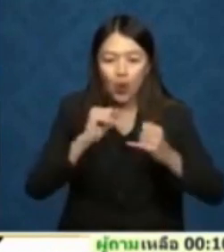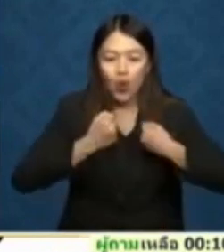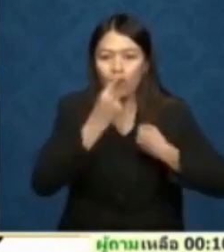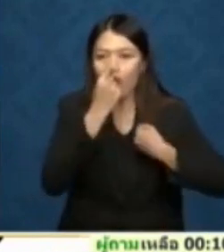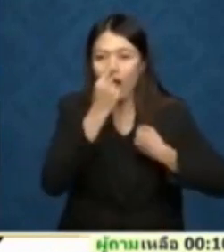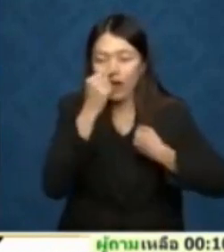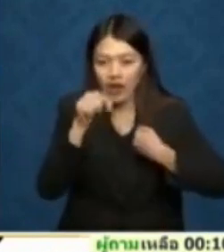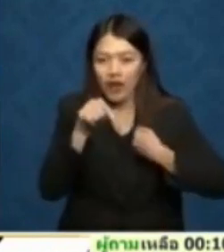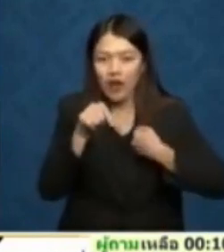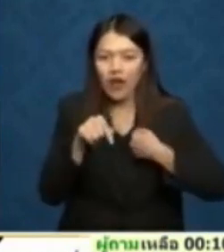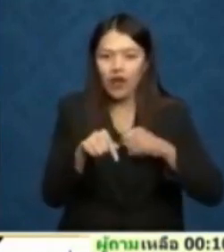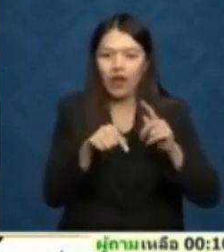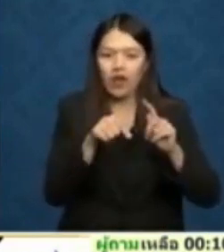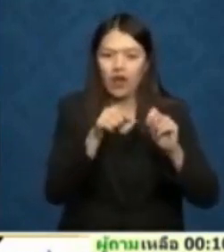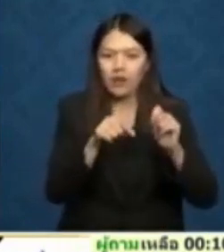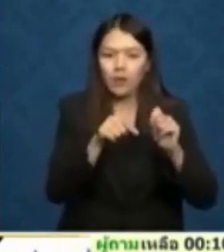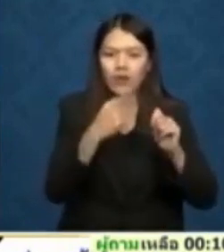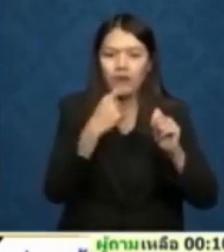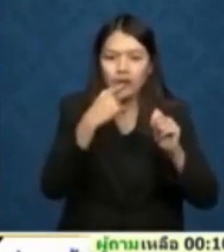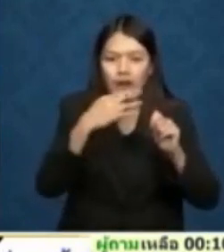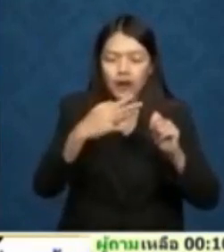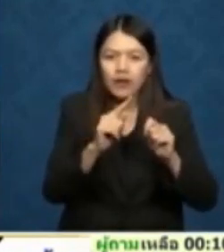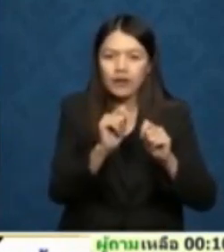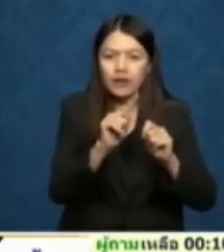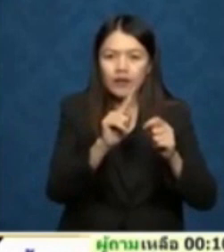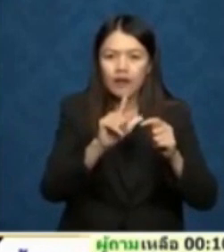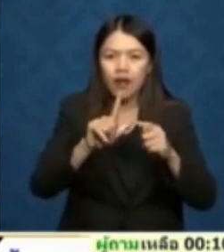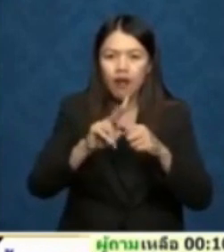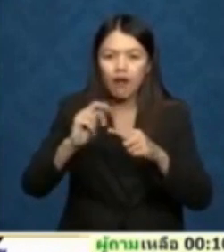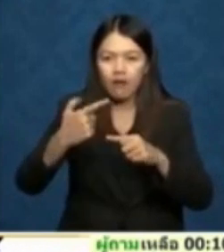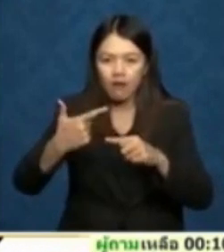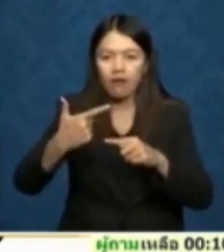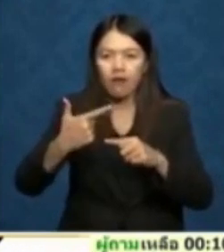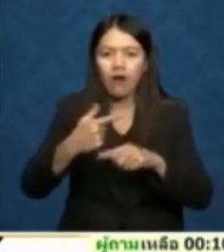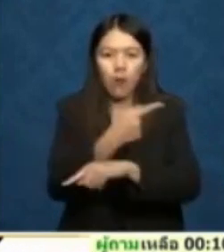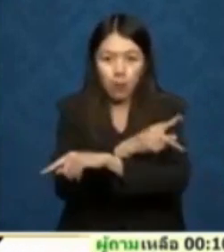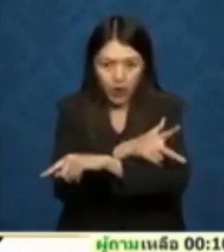ในตำบลเชิงทะเลอำเภอถลางจังหวัดภูเก็ต